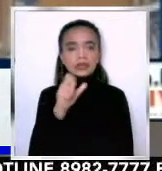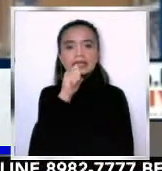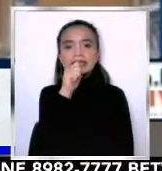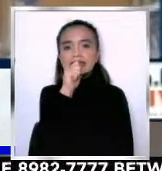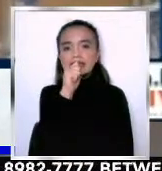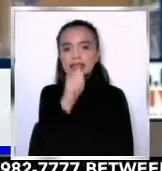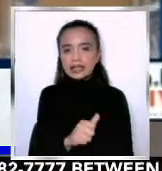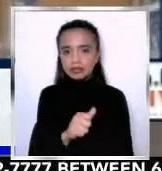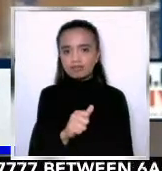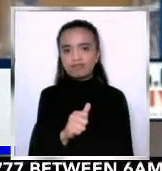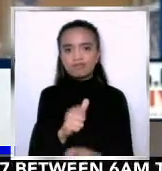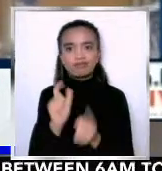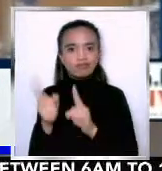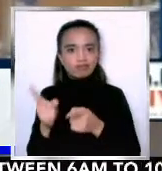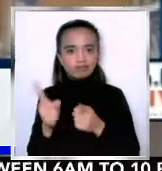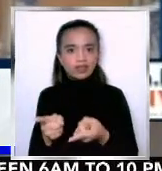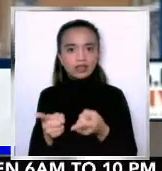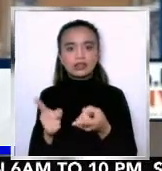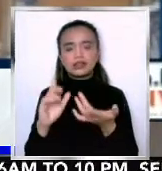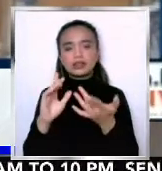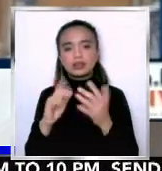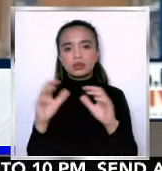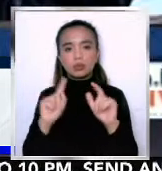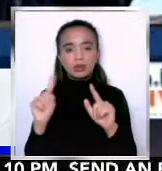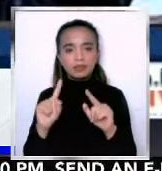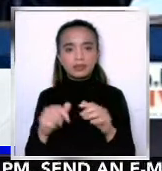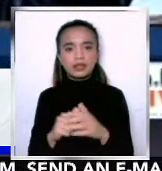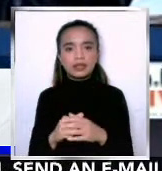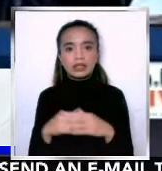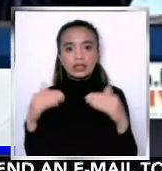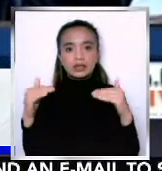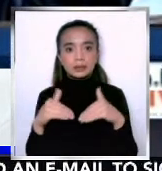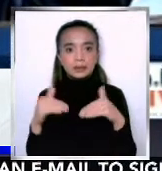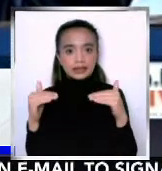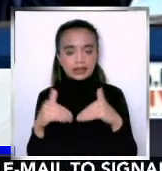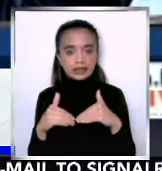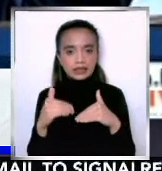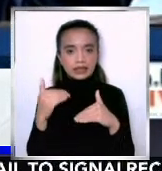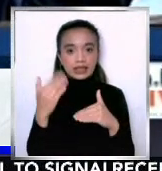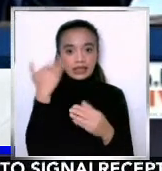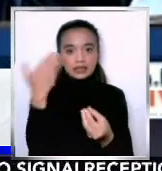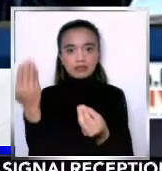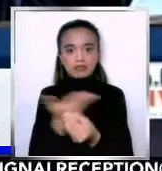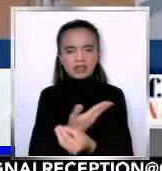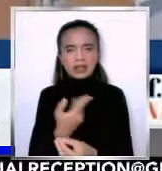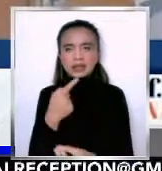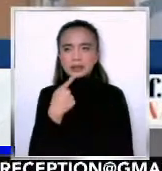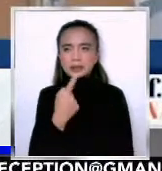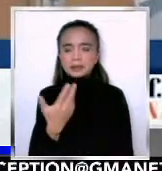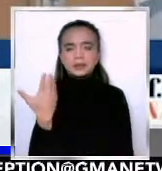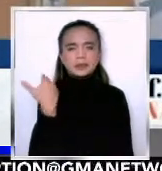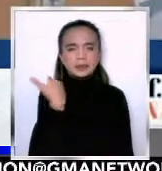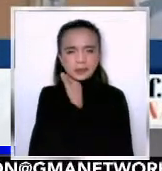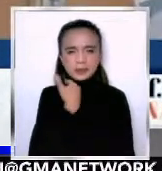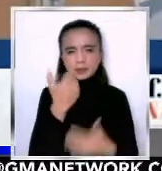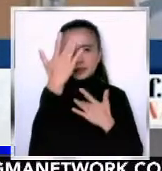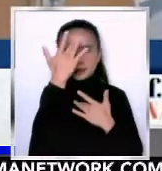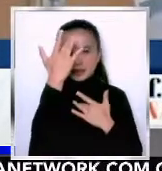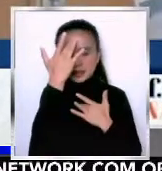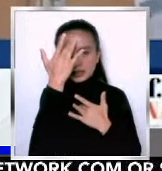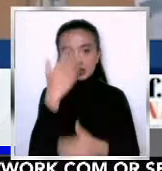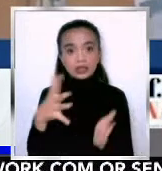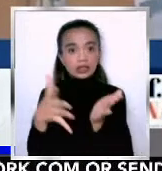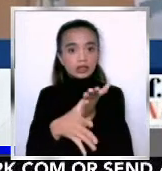Biyernes para sa disqualification cases laban sa kanya dahil daw masama ang kanyang pakiramdam, pinagsumite ni COMELEC Commissioner